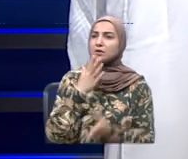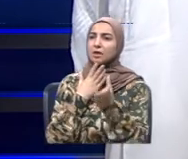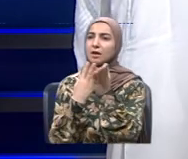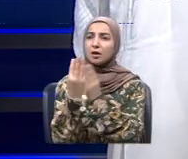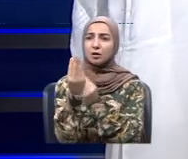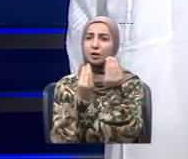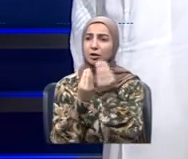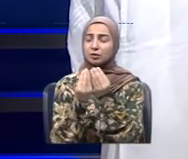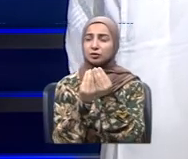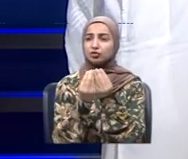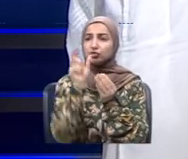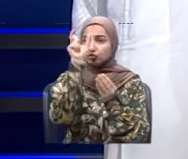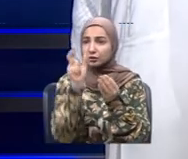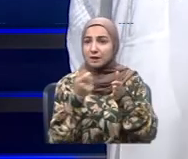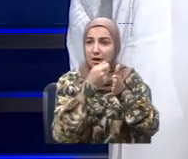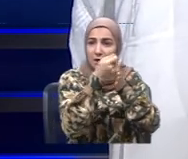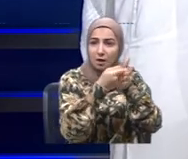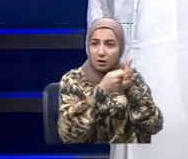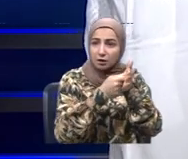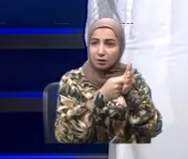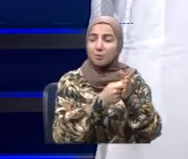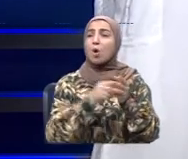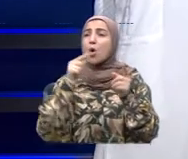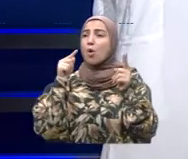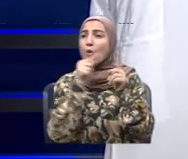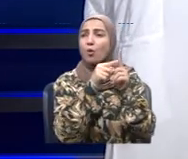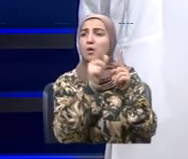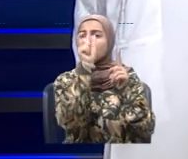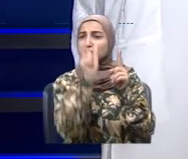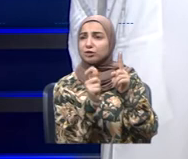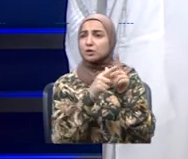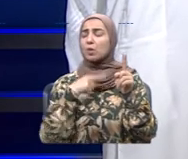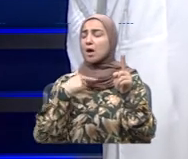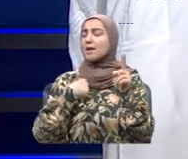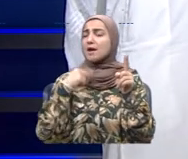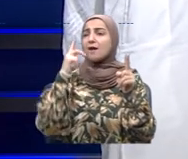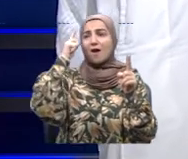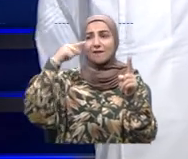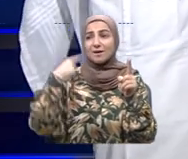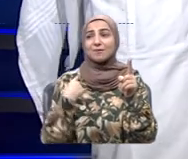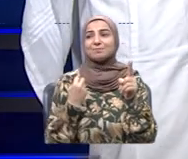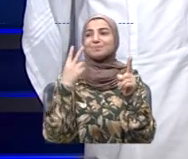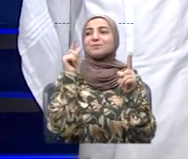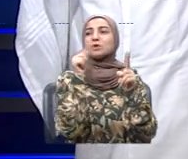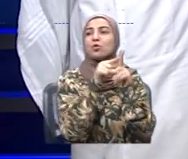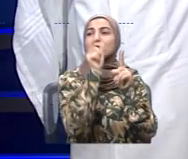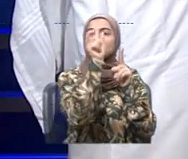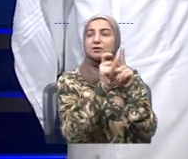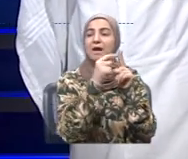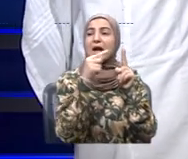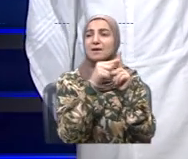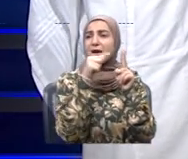كاتب يطرح رأيه، رأيه هو الخاص به، فلابد أن يوجد ضمير الأنا